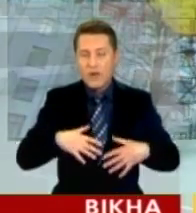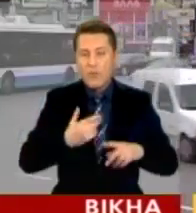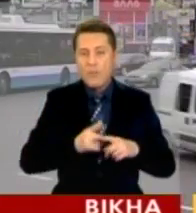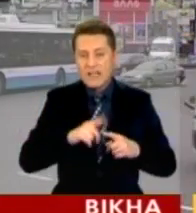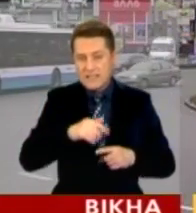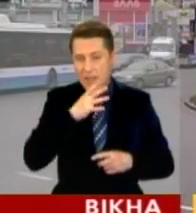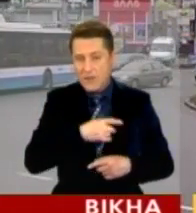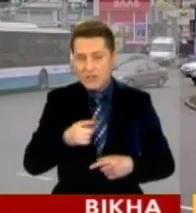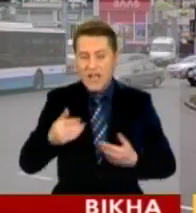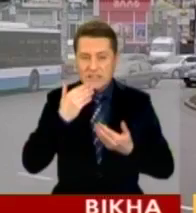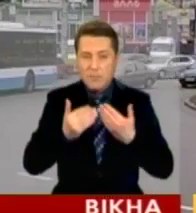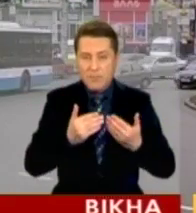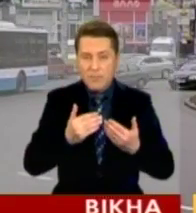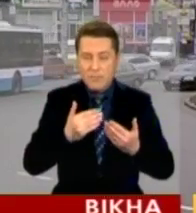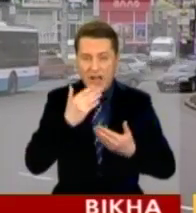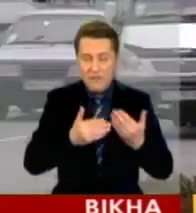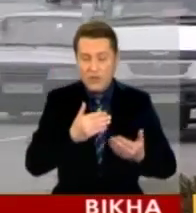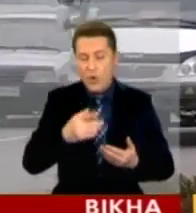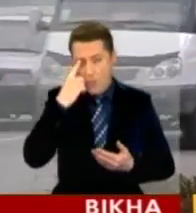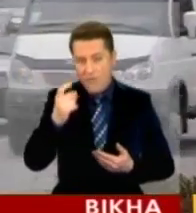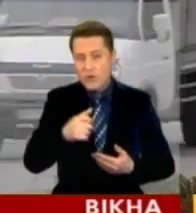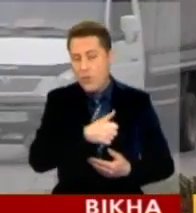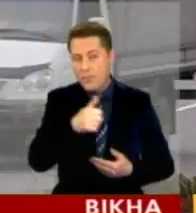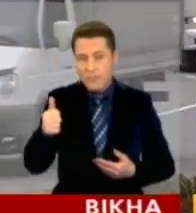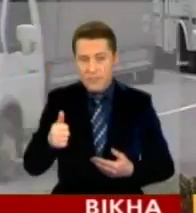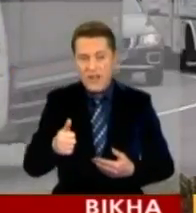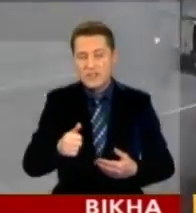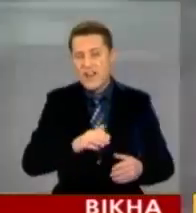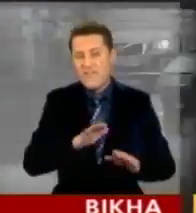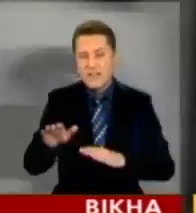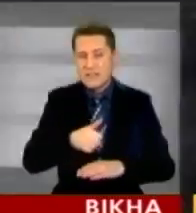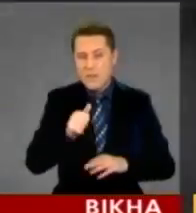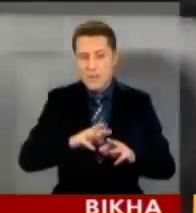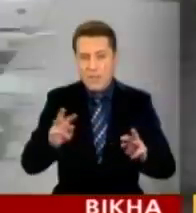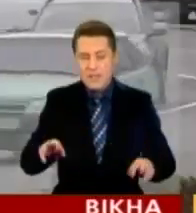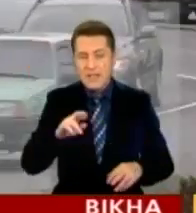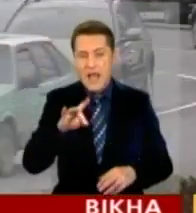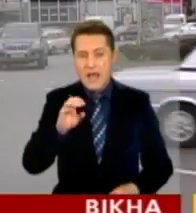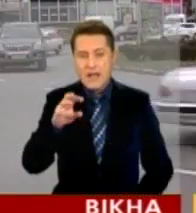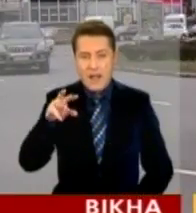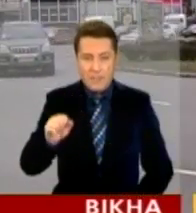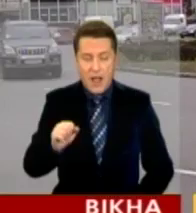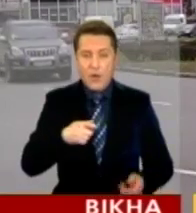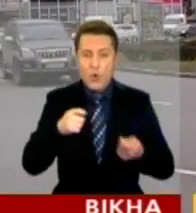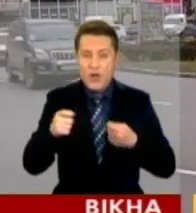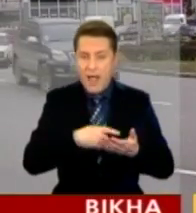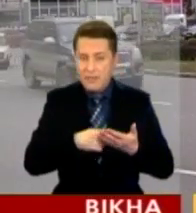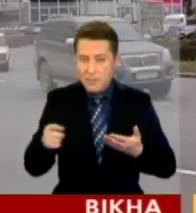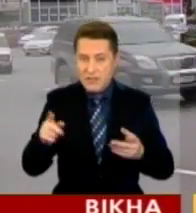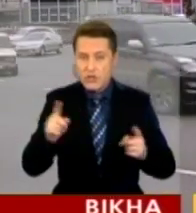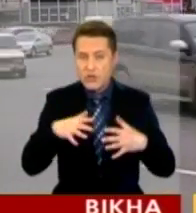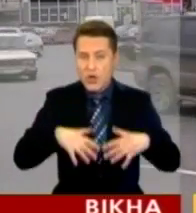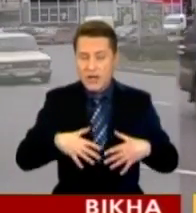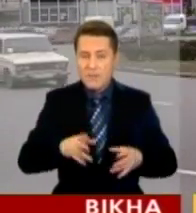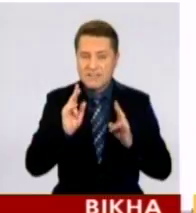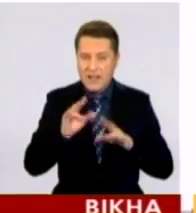у Кабінеті міністрів повідомив перший віце-прем'єр-міністр Віталій Ярема. Урядник вкотре підкреслив, що Крим